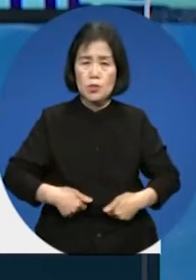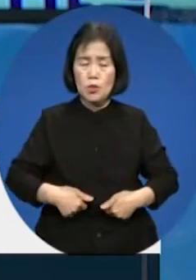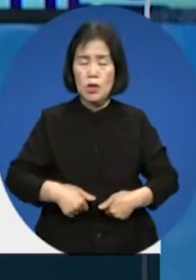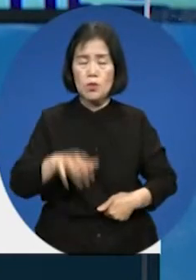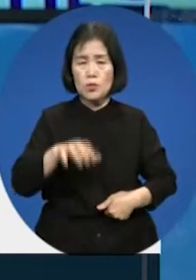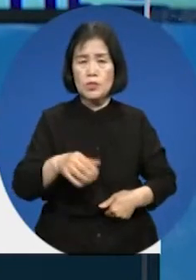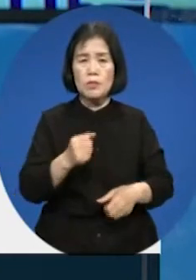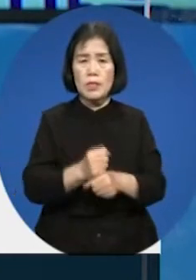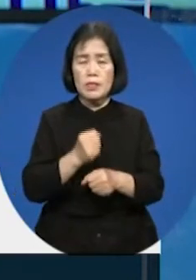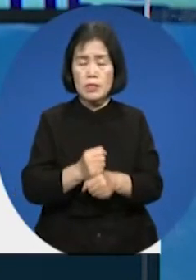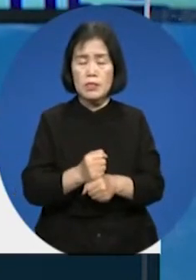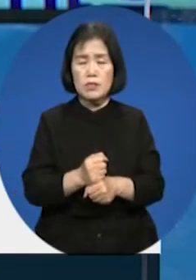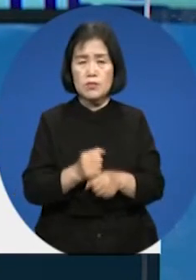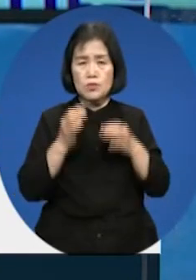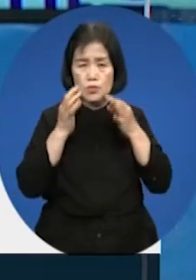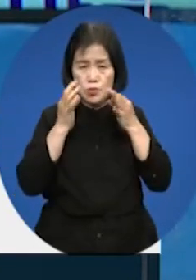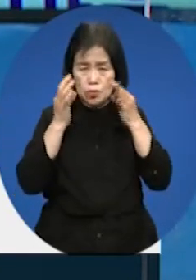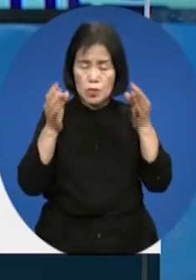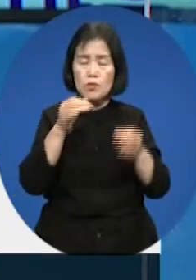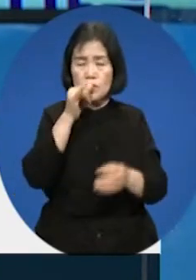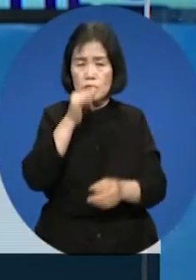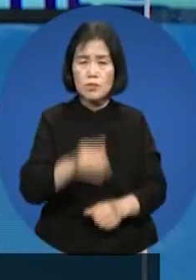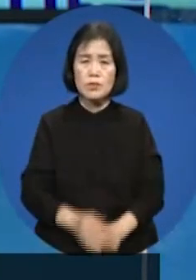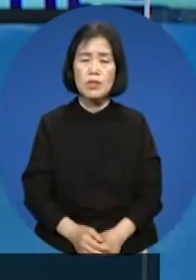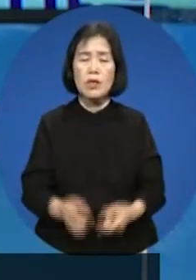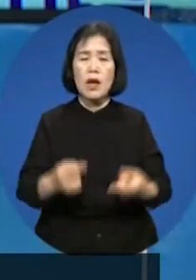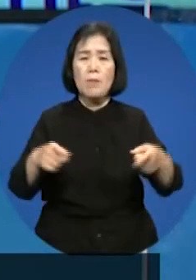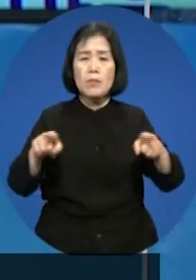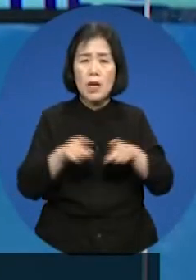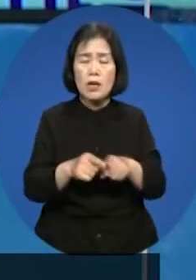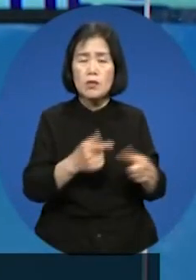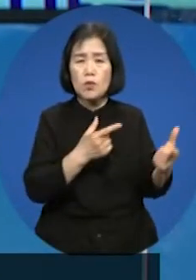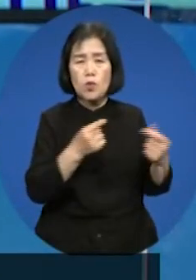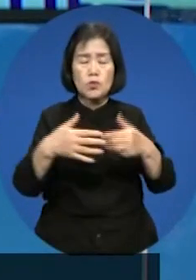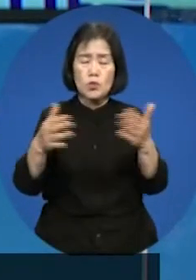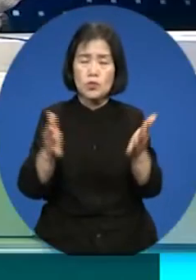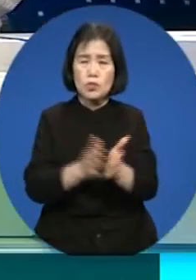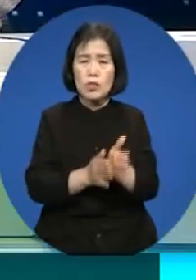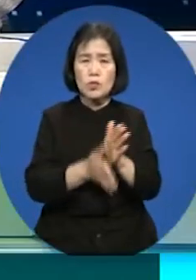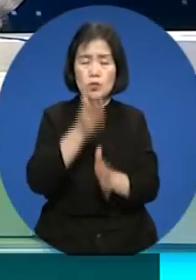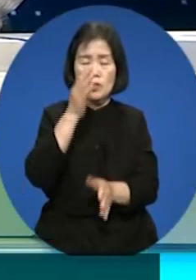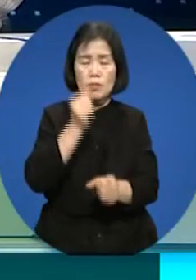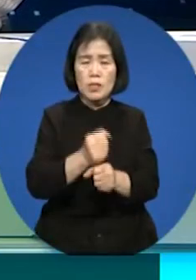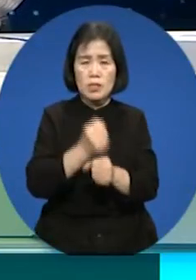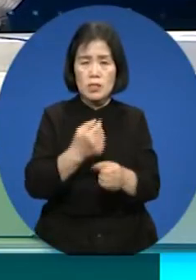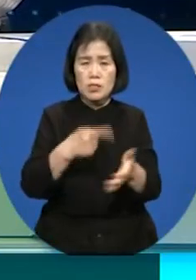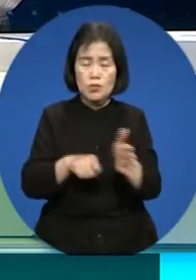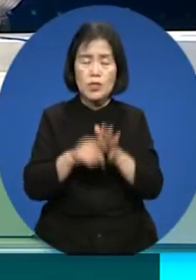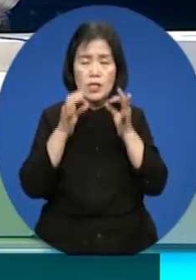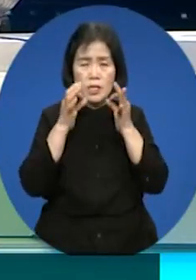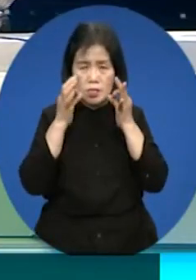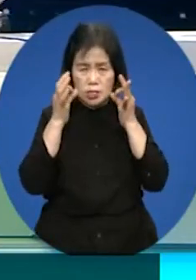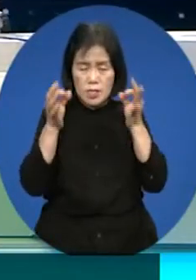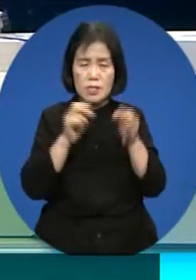나가는데 저희들이 굉장히 노력을 많이 하고 있습니다. 함께하는 공동체 도시를 만들어 나가기 위해 애쓰겠다. 이